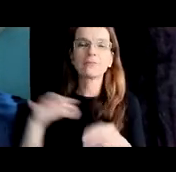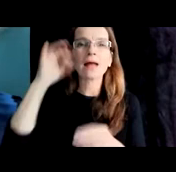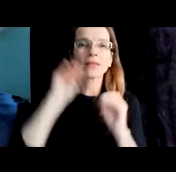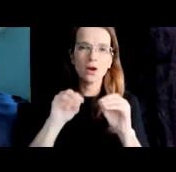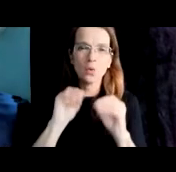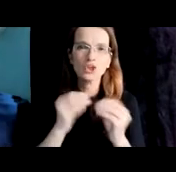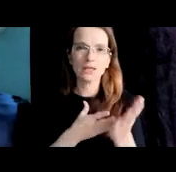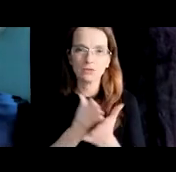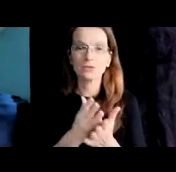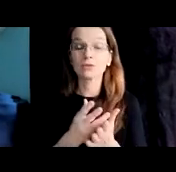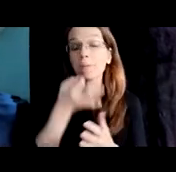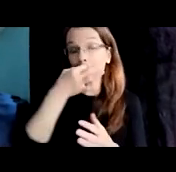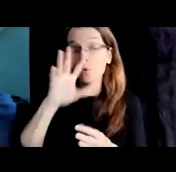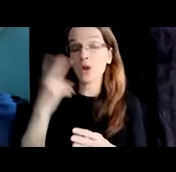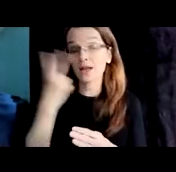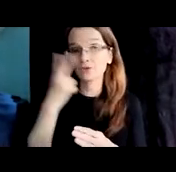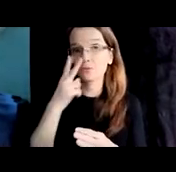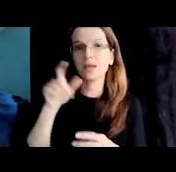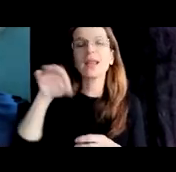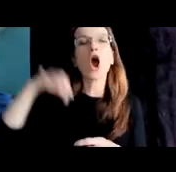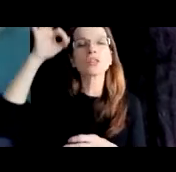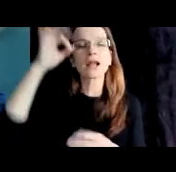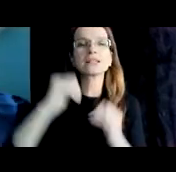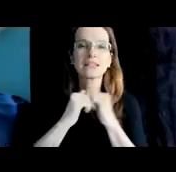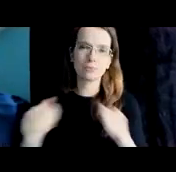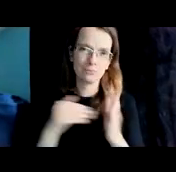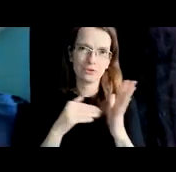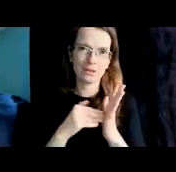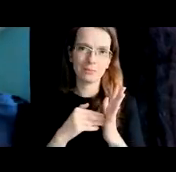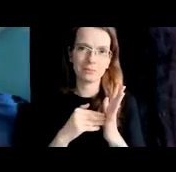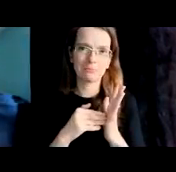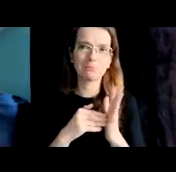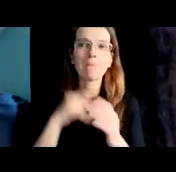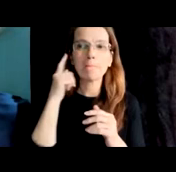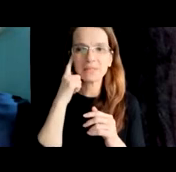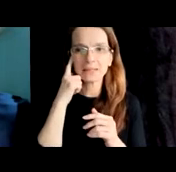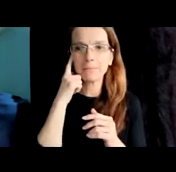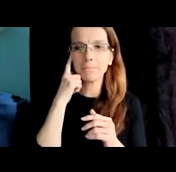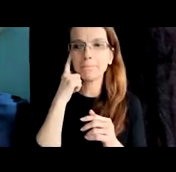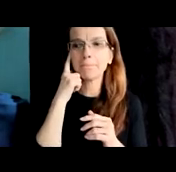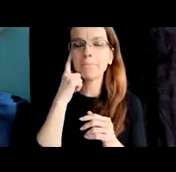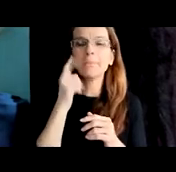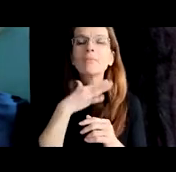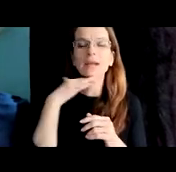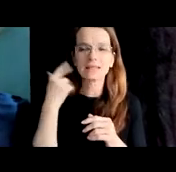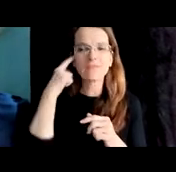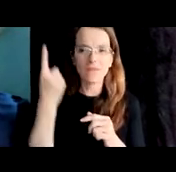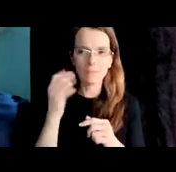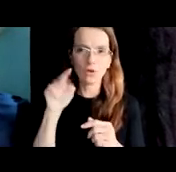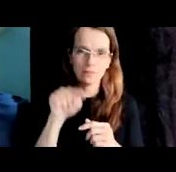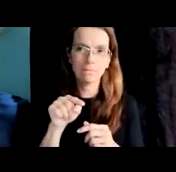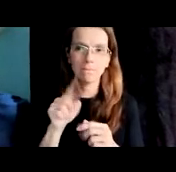razumeli odrasle osebe s posebnimi potrebami. Mislim, da je precej vemo o tem, kako delati